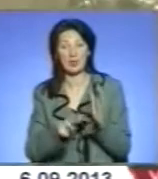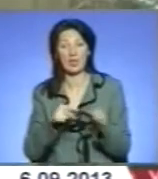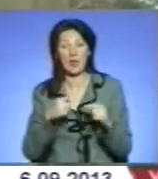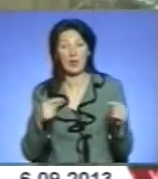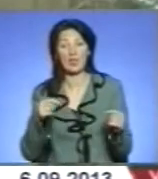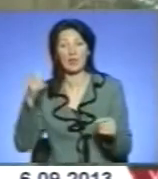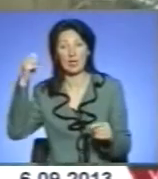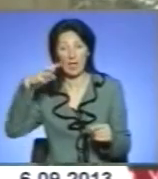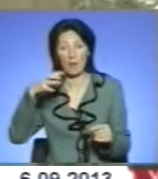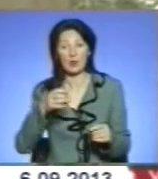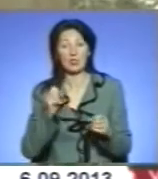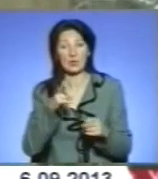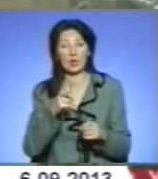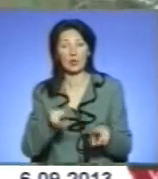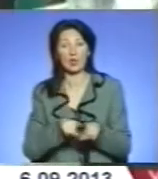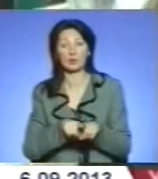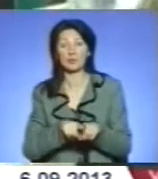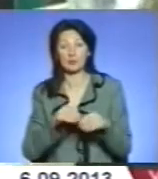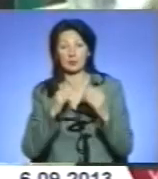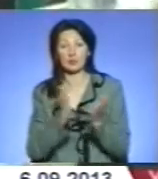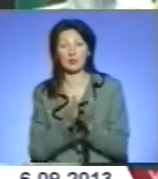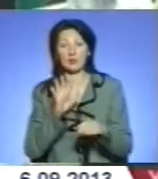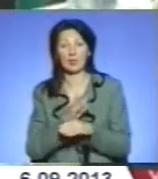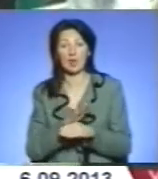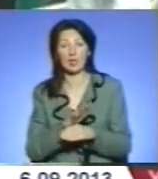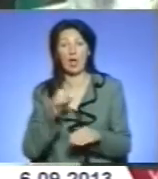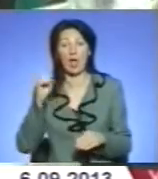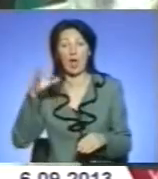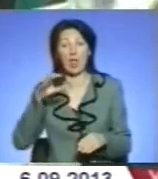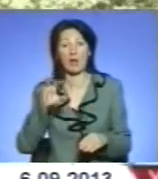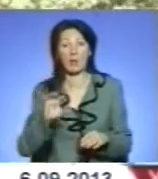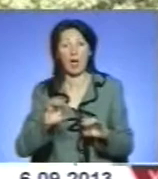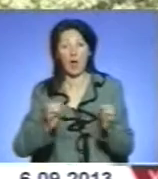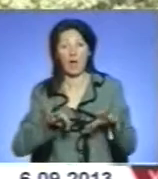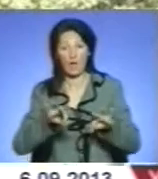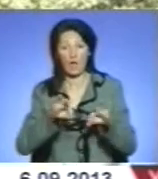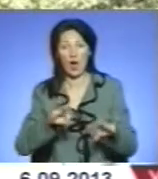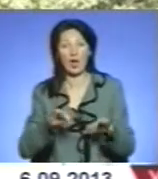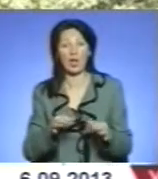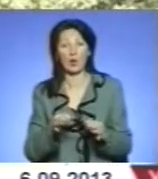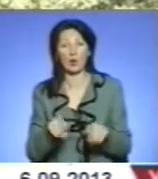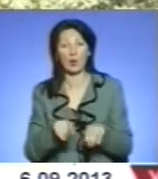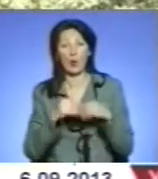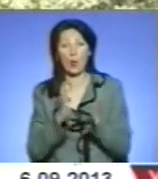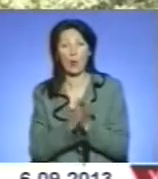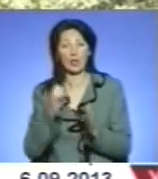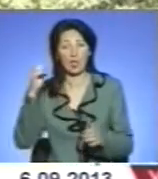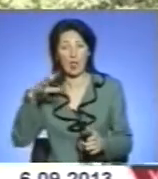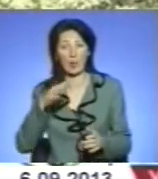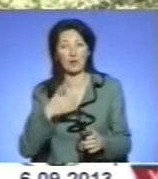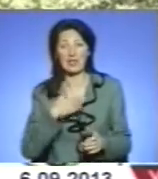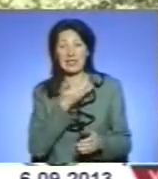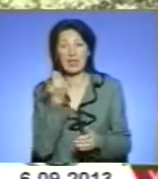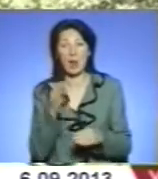загального призначення – лампи-фари, мініатюрні та автомобільні компактні лампи. У нас немає такого розділення, Збараж